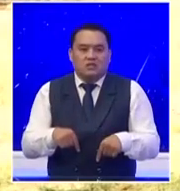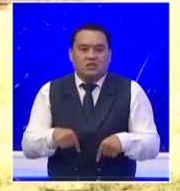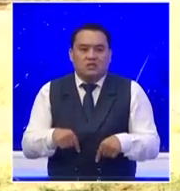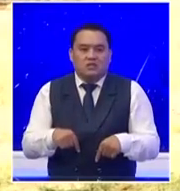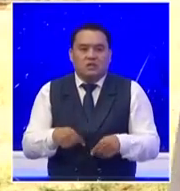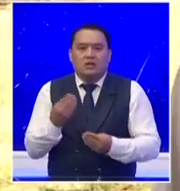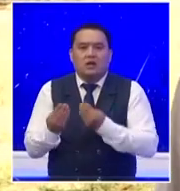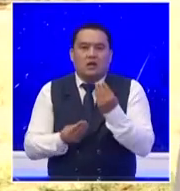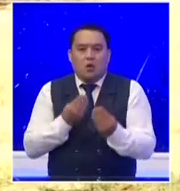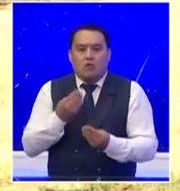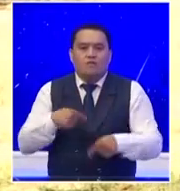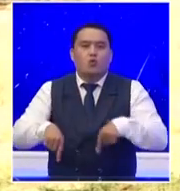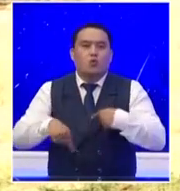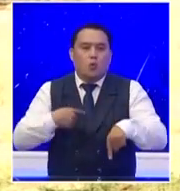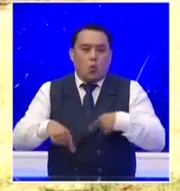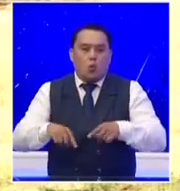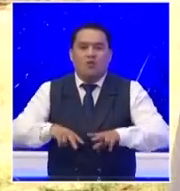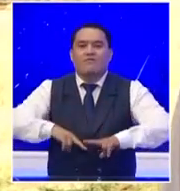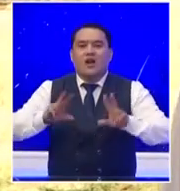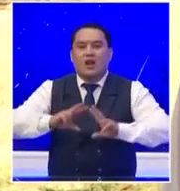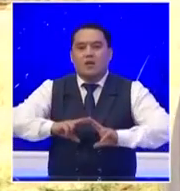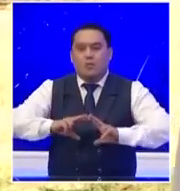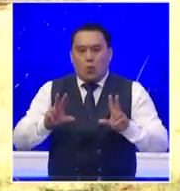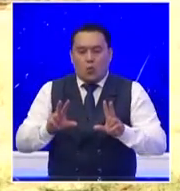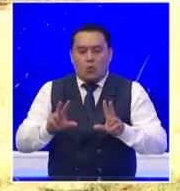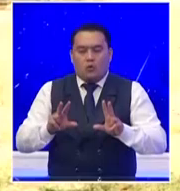Здесь играем в футбол, волейбол,